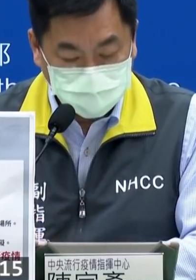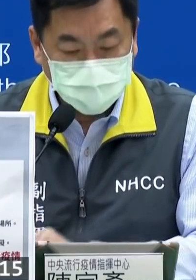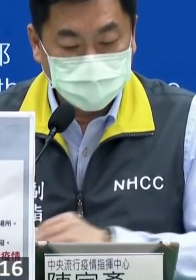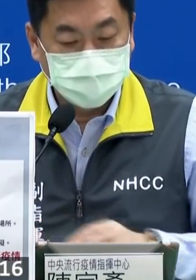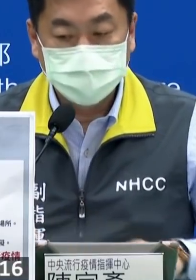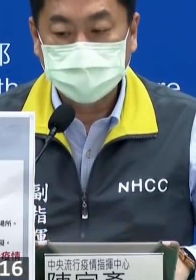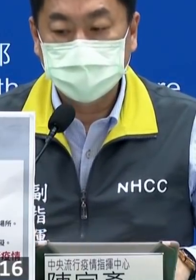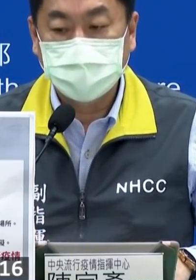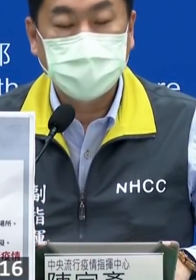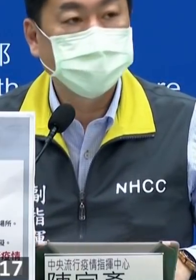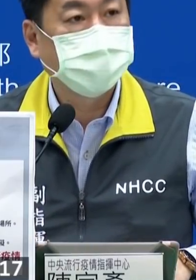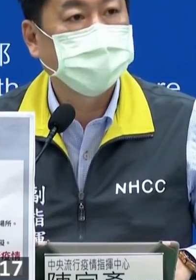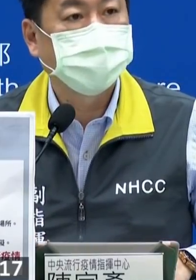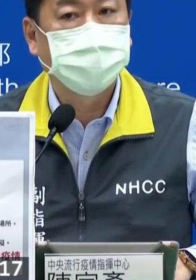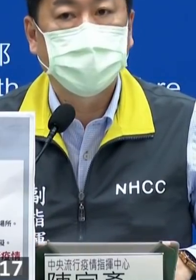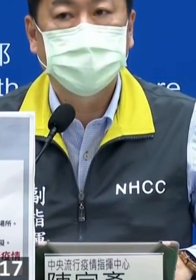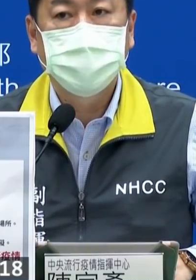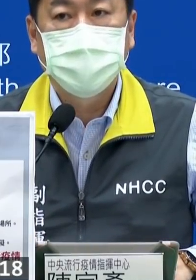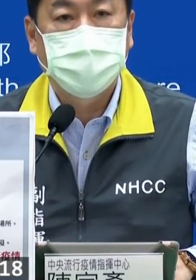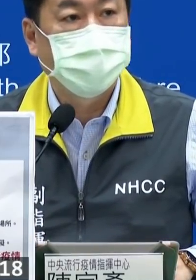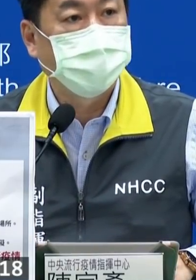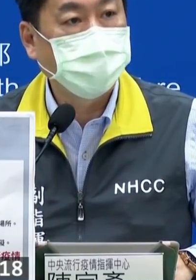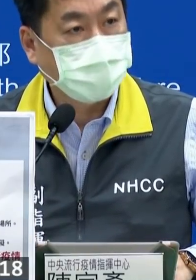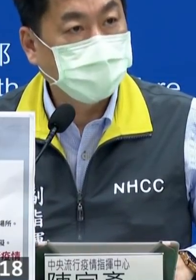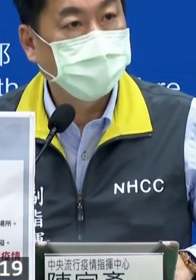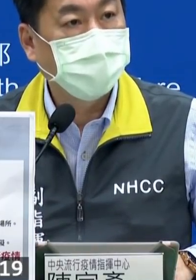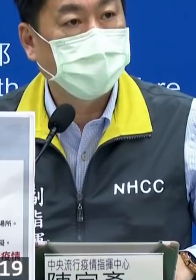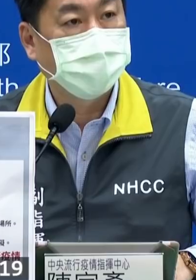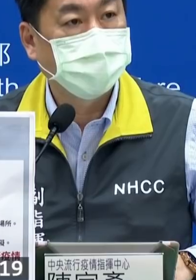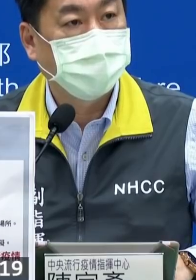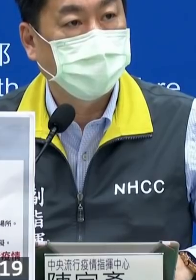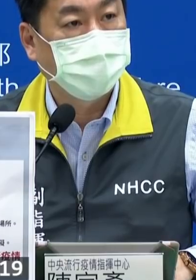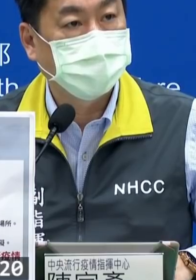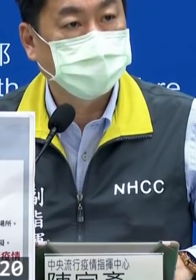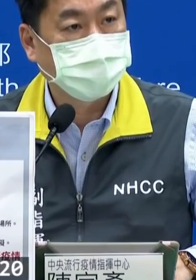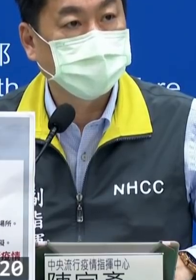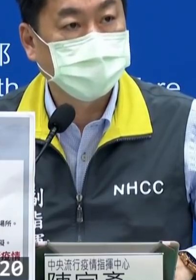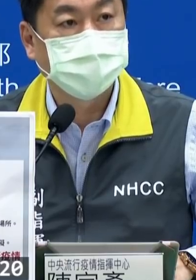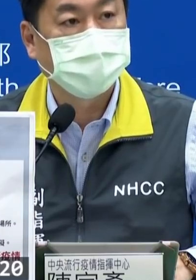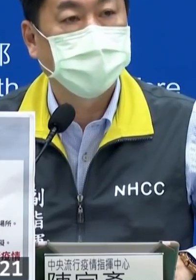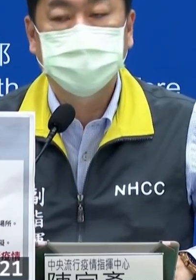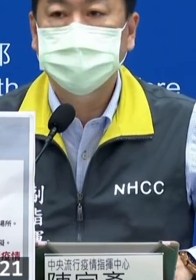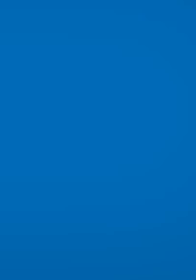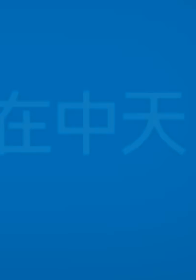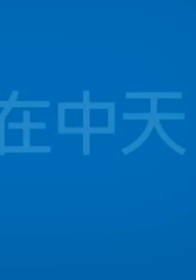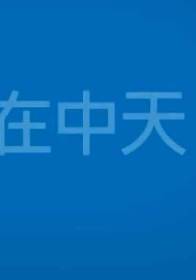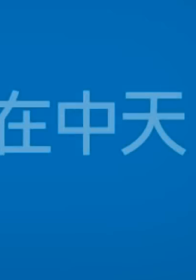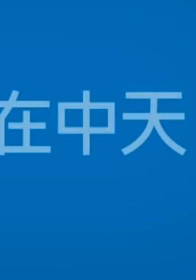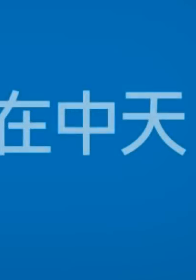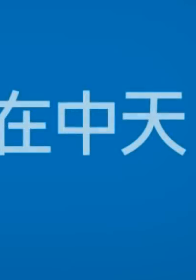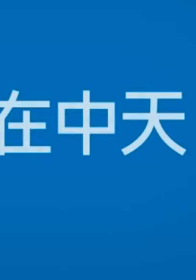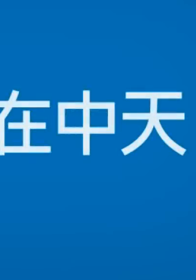那有关于这个 WHA 的部分，外交部会做说明哈。